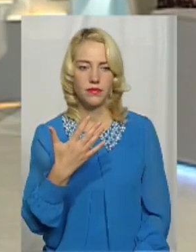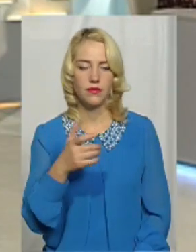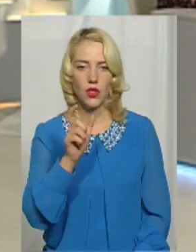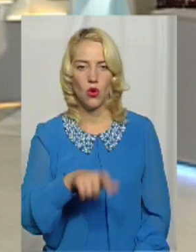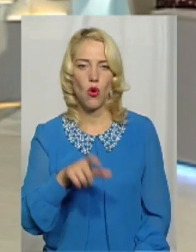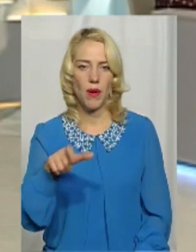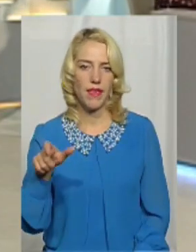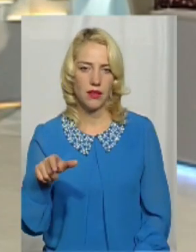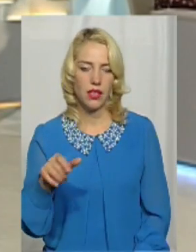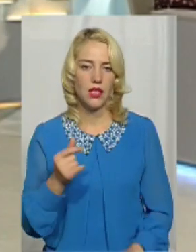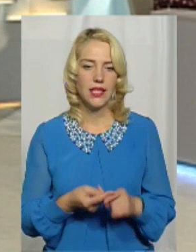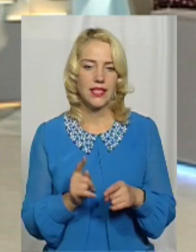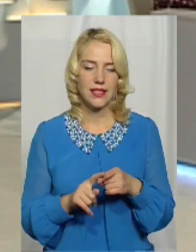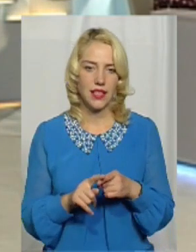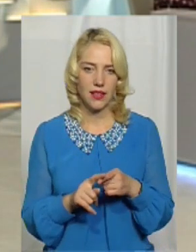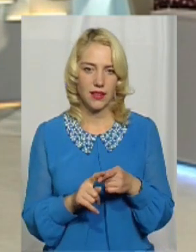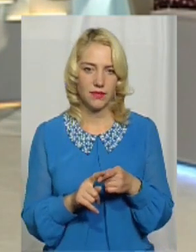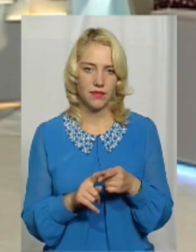25 195 громадян. Із них